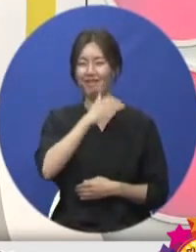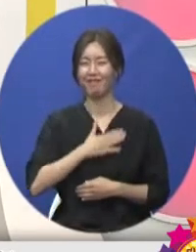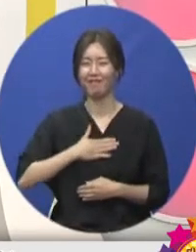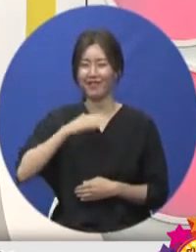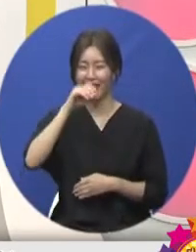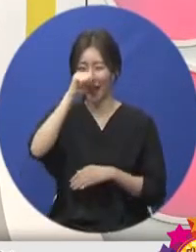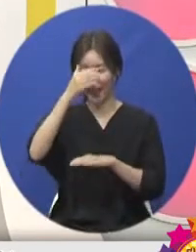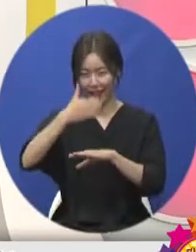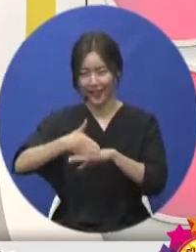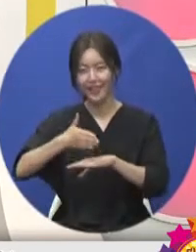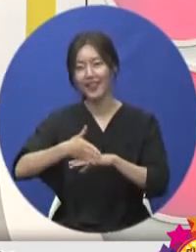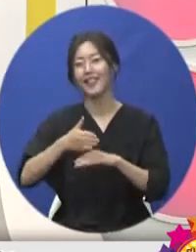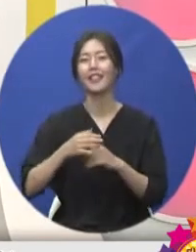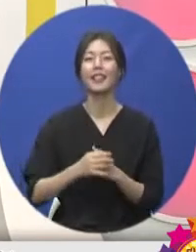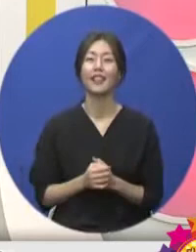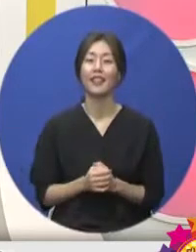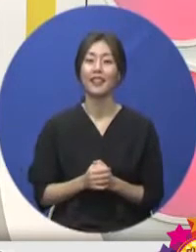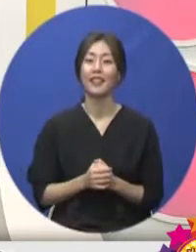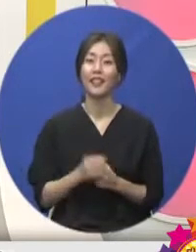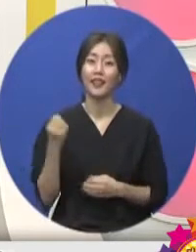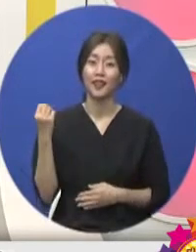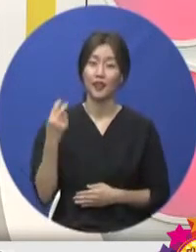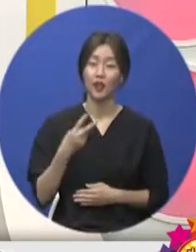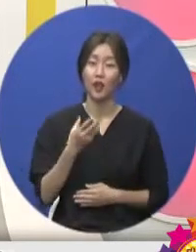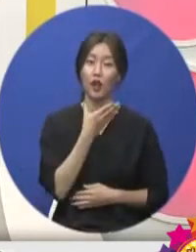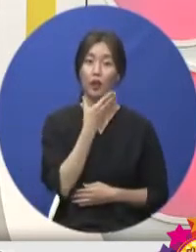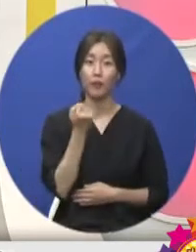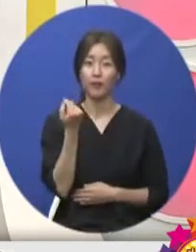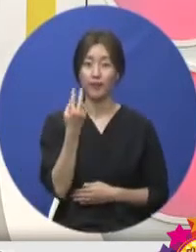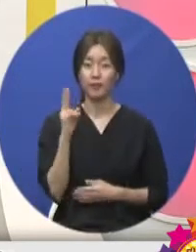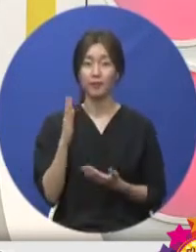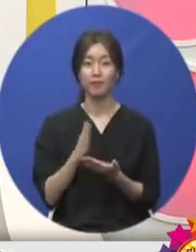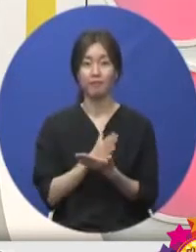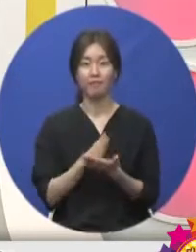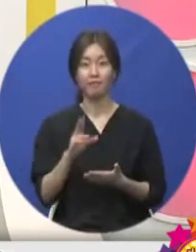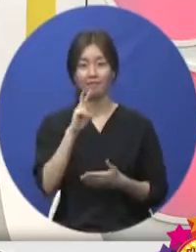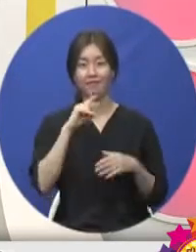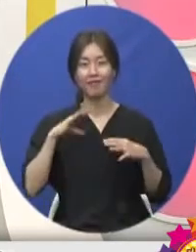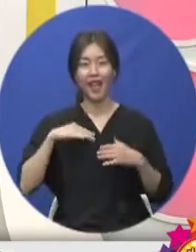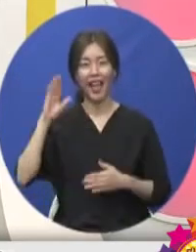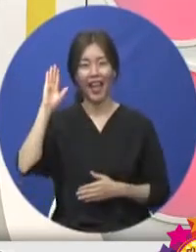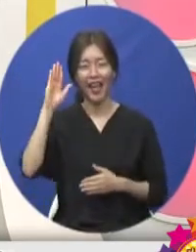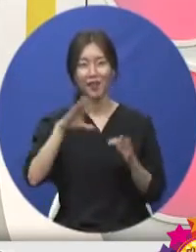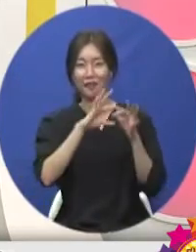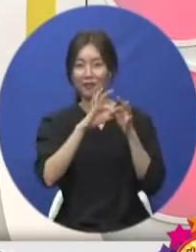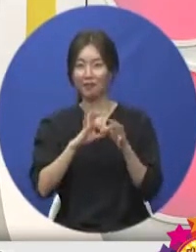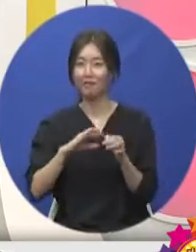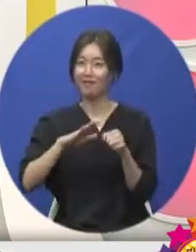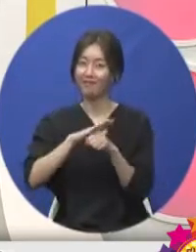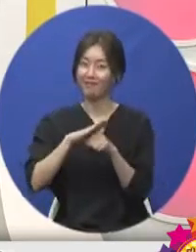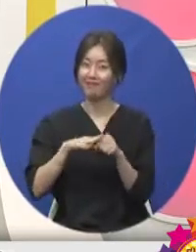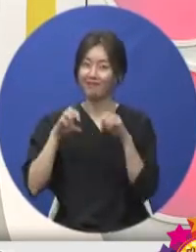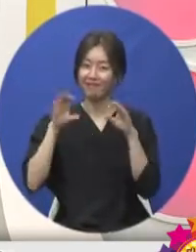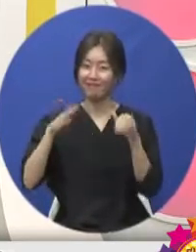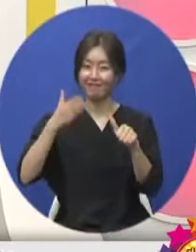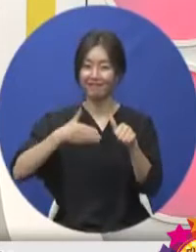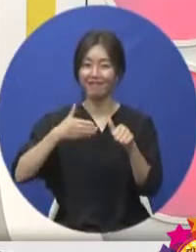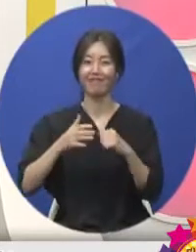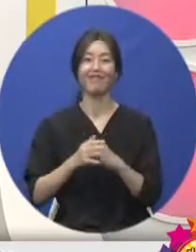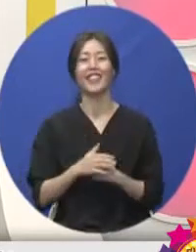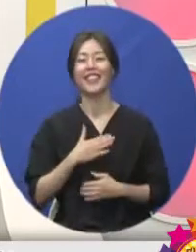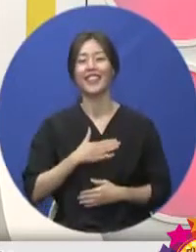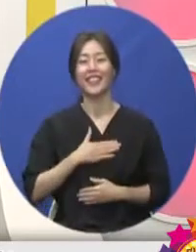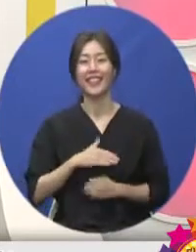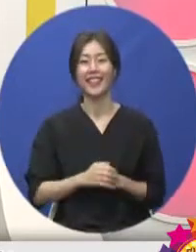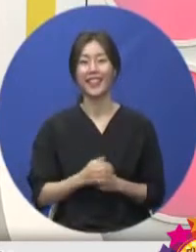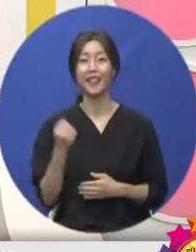감사합니다. 예, 네, 감사하고 네. 또 우리 복진 나눔 노래자랑 많이 앞으로도 사랑해 주시고 홍보해 주십시오. 네. 예. 자,